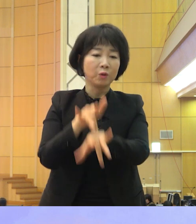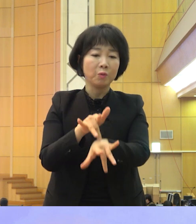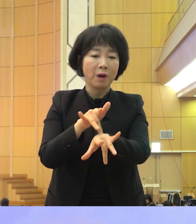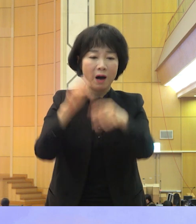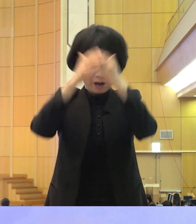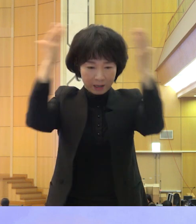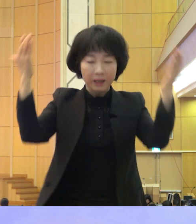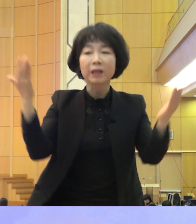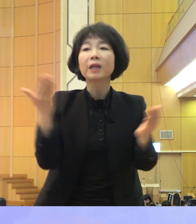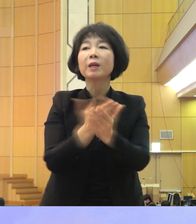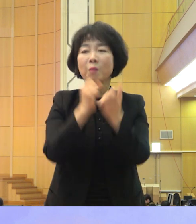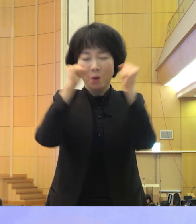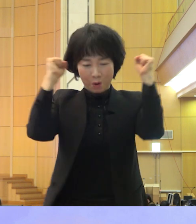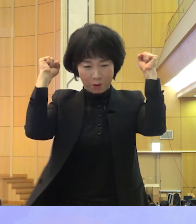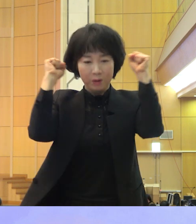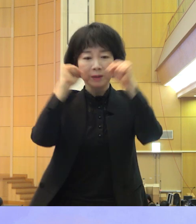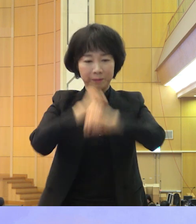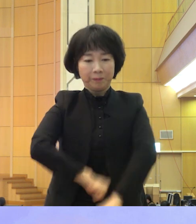원수